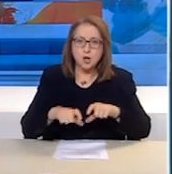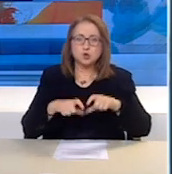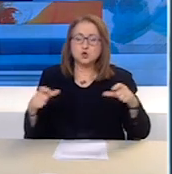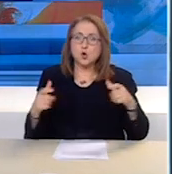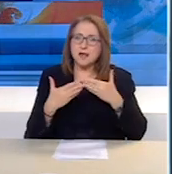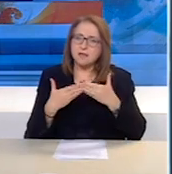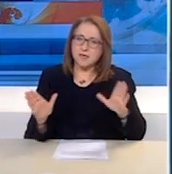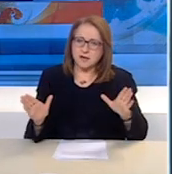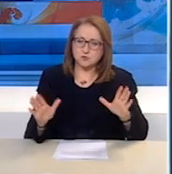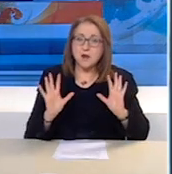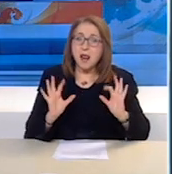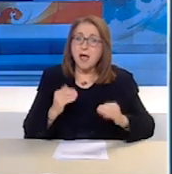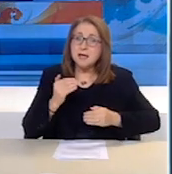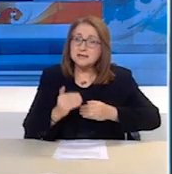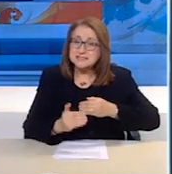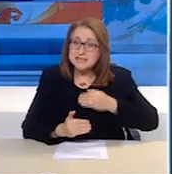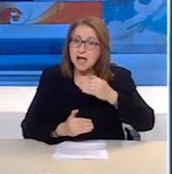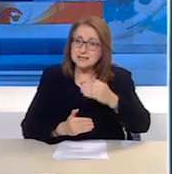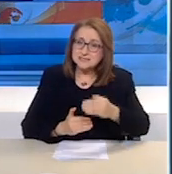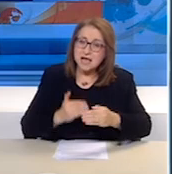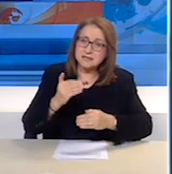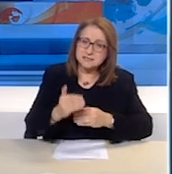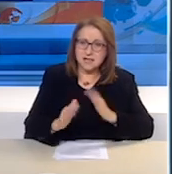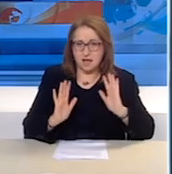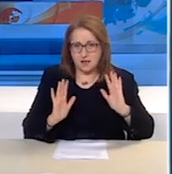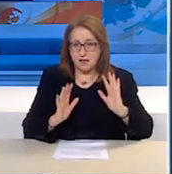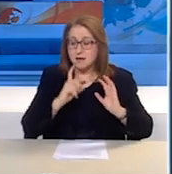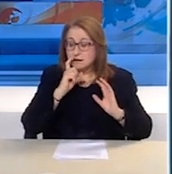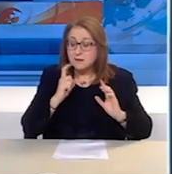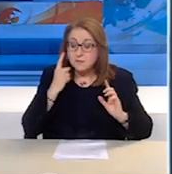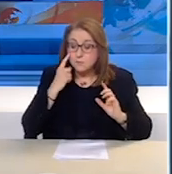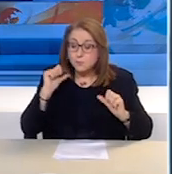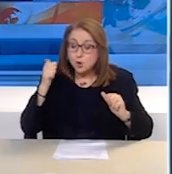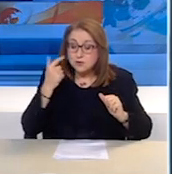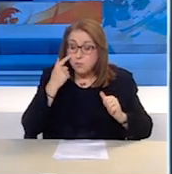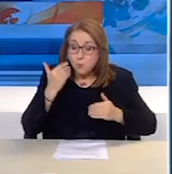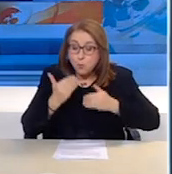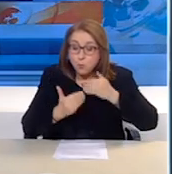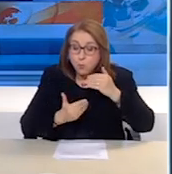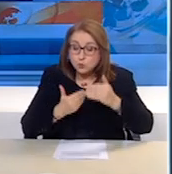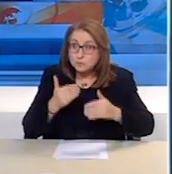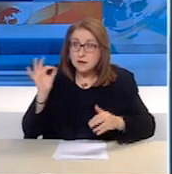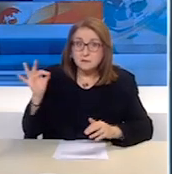πρέπει να γίνει σταδιακά, με προϋποθέσεις, με συνεκτίμηση των επιδημιολογικών δεδομένων.